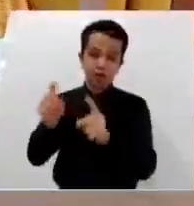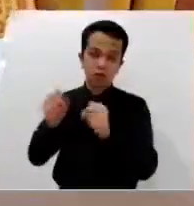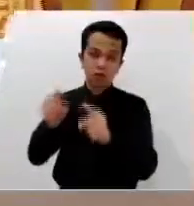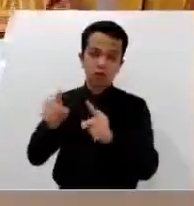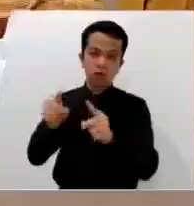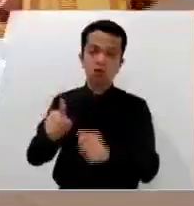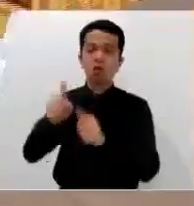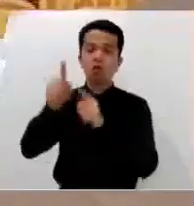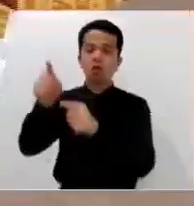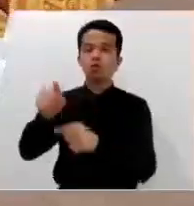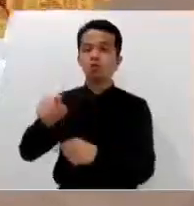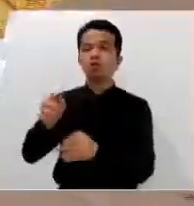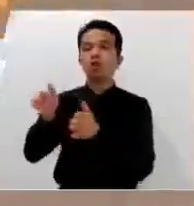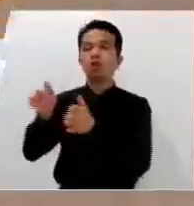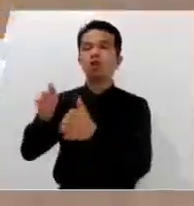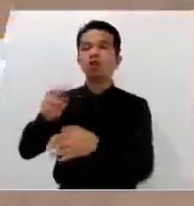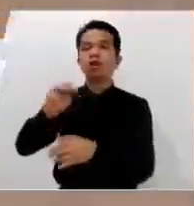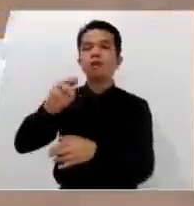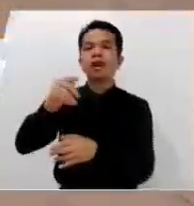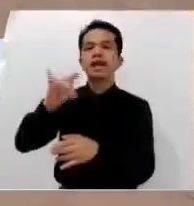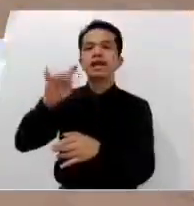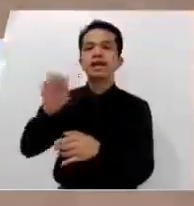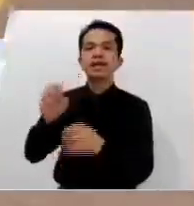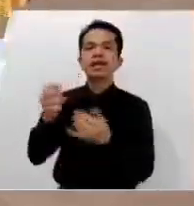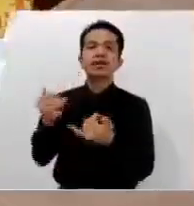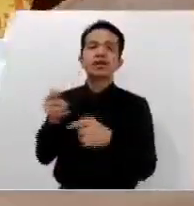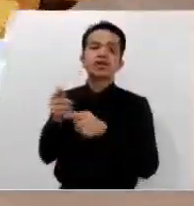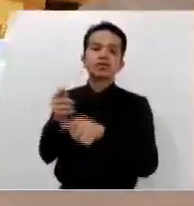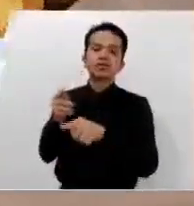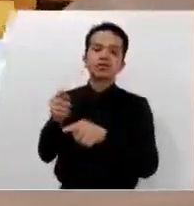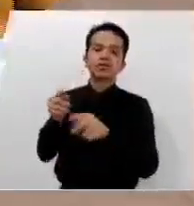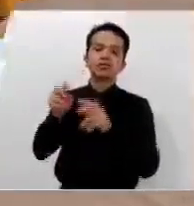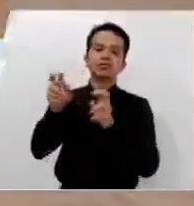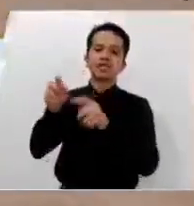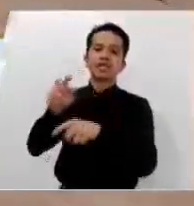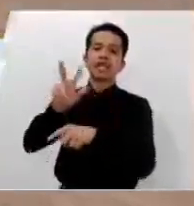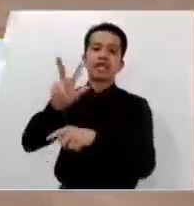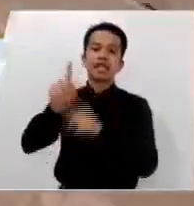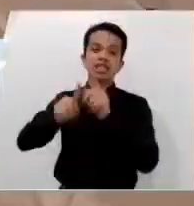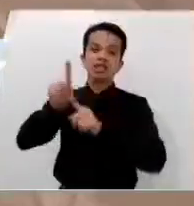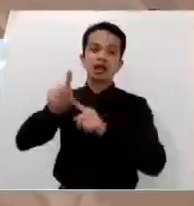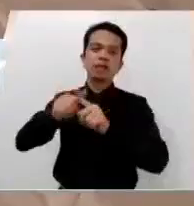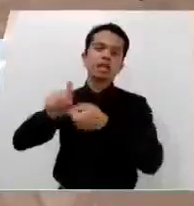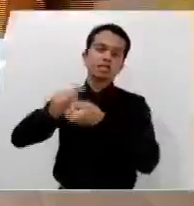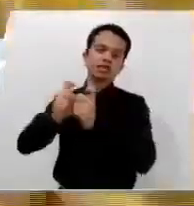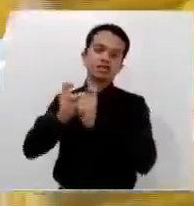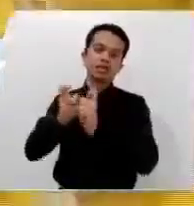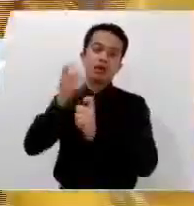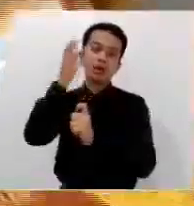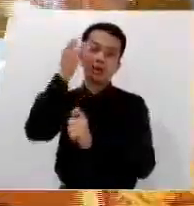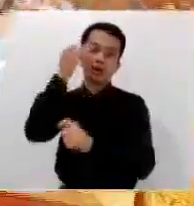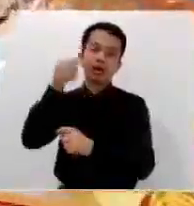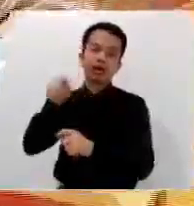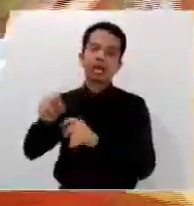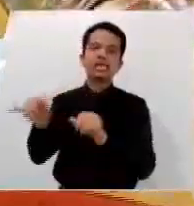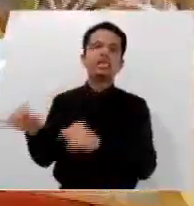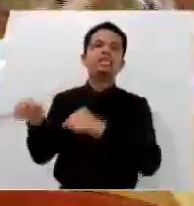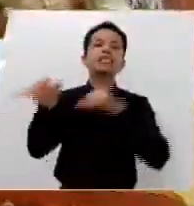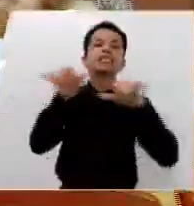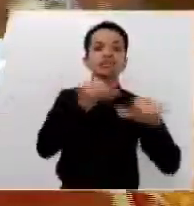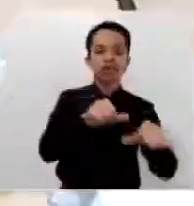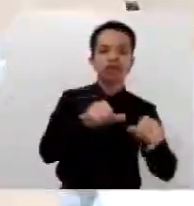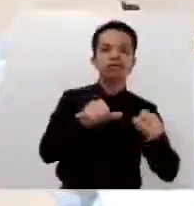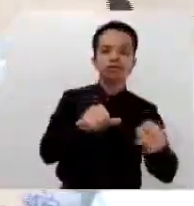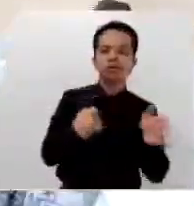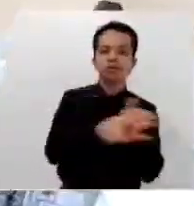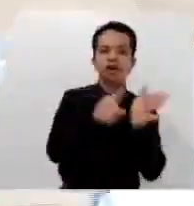Road. Kasama rito ang reventador na ito na tinawag na 3 star pero iniba lang ang pangalan dahil halos kasinlaki rin ng ipinagbabawal na 5